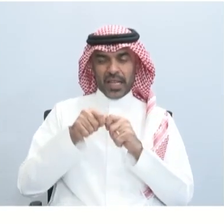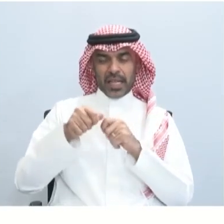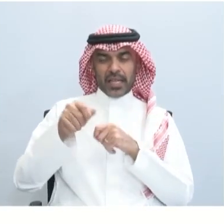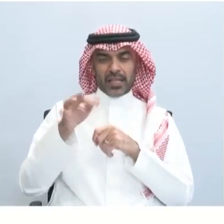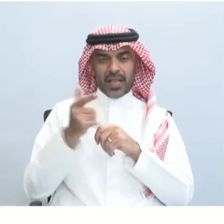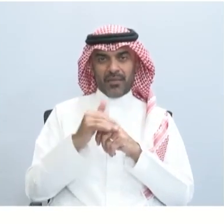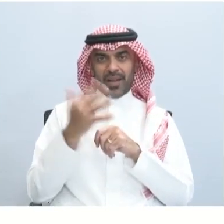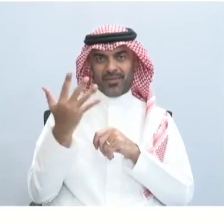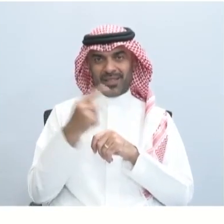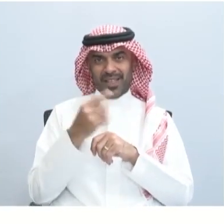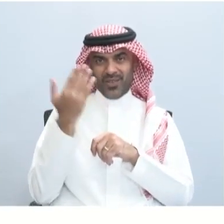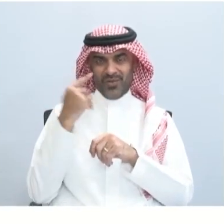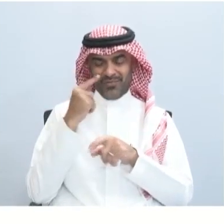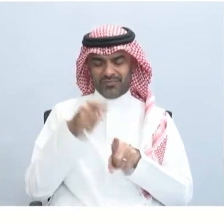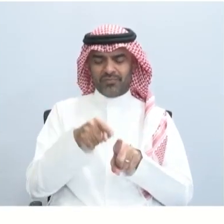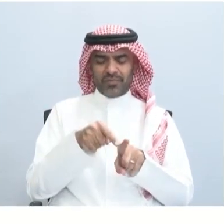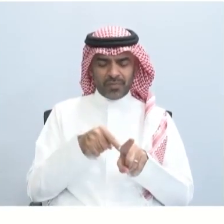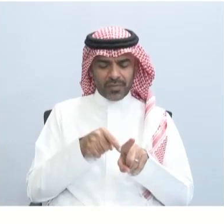خمسه عشر